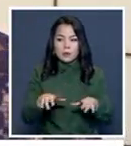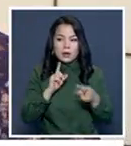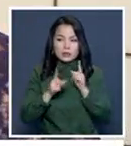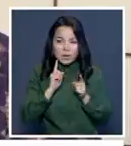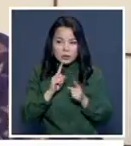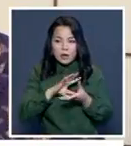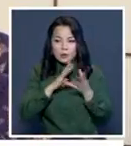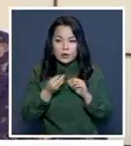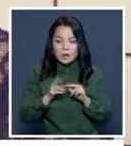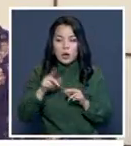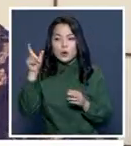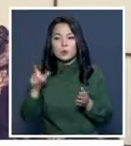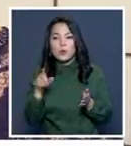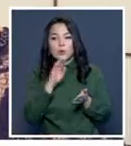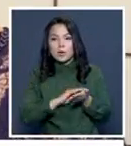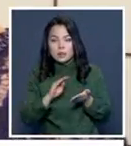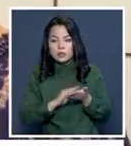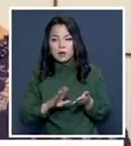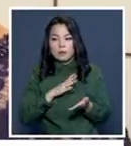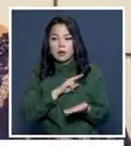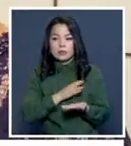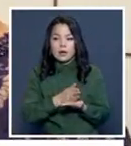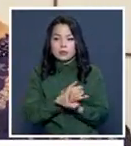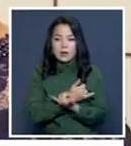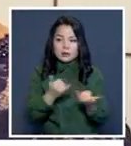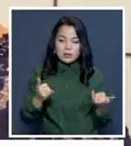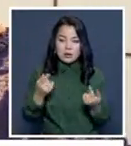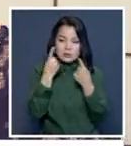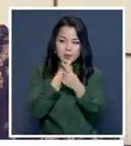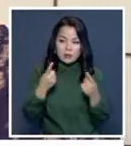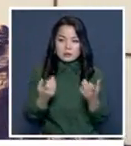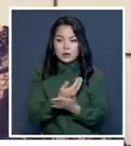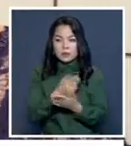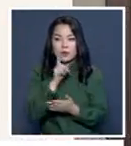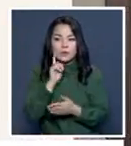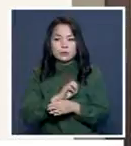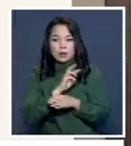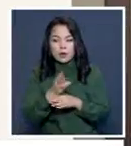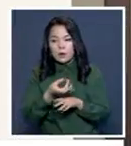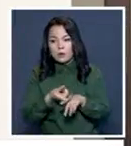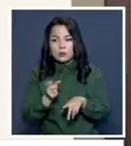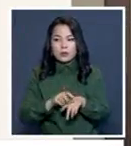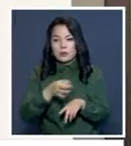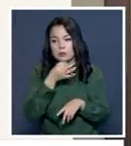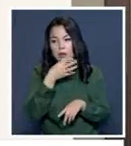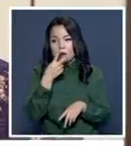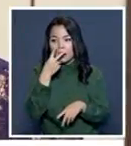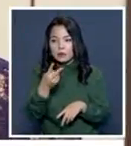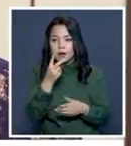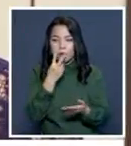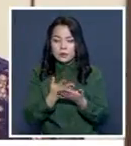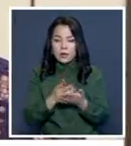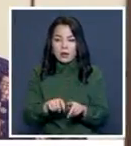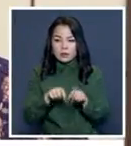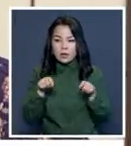және журналистерге қызмет жасауға, ақпарат таратуға барлық жағдайын жасалғандығы ұнады. Ақпаратты ашық беру